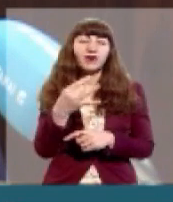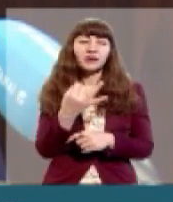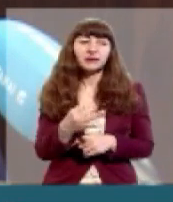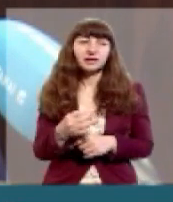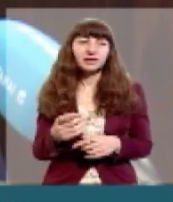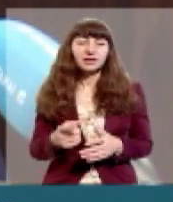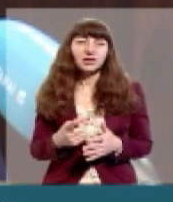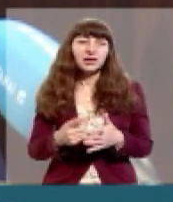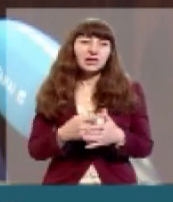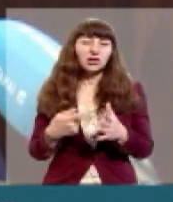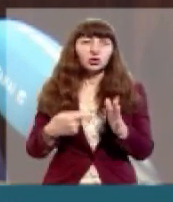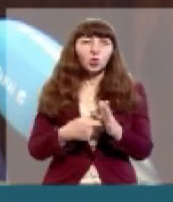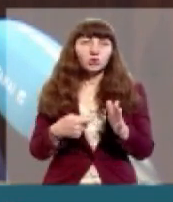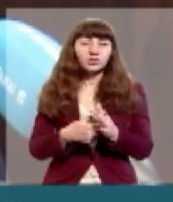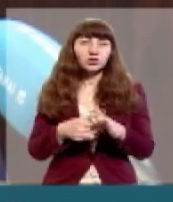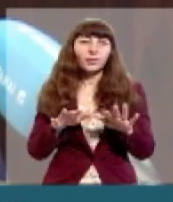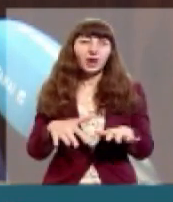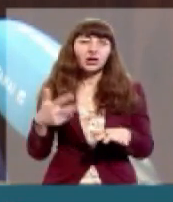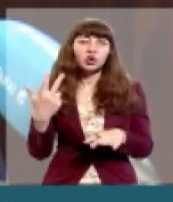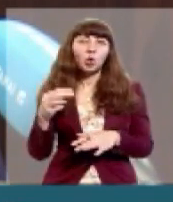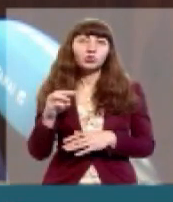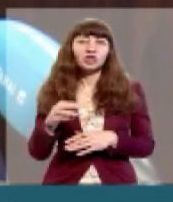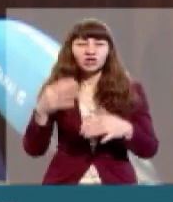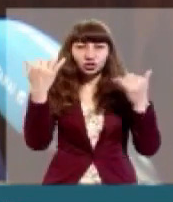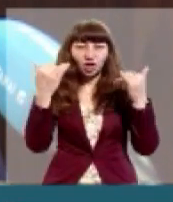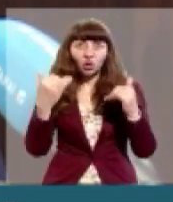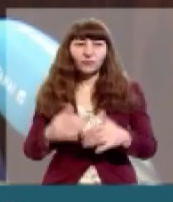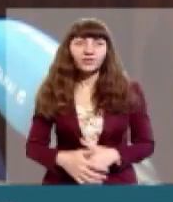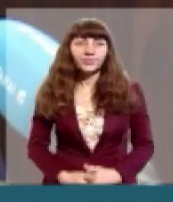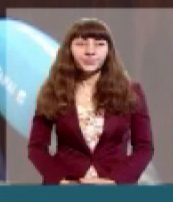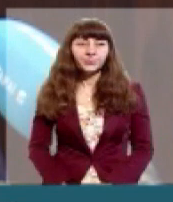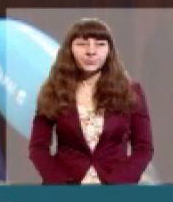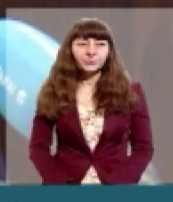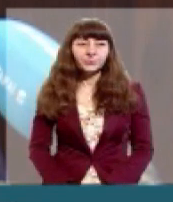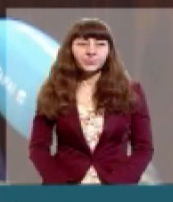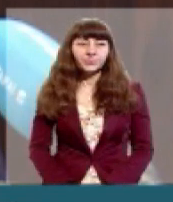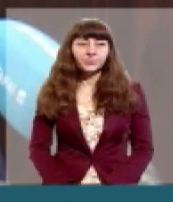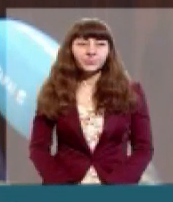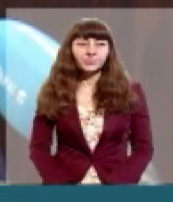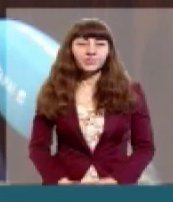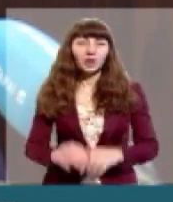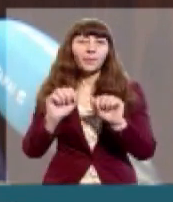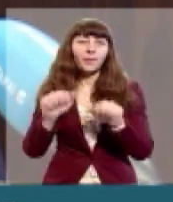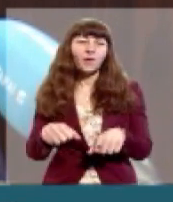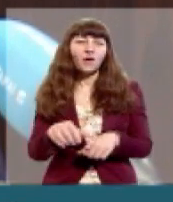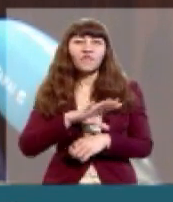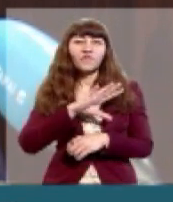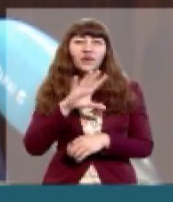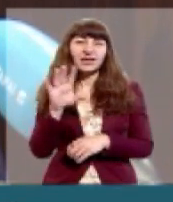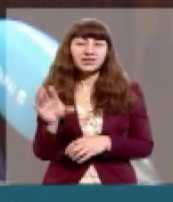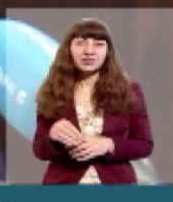Либо откормочная площадка значит, от 3000 голов. Вот тогда можно весь